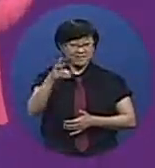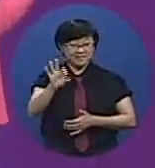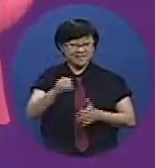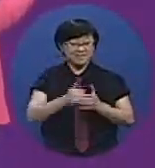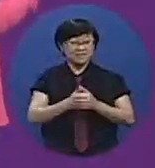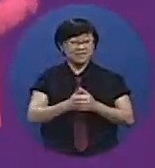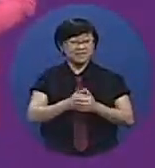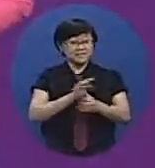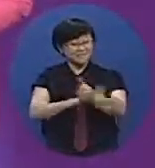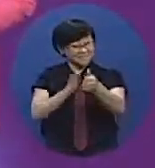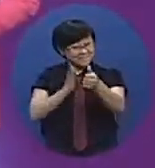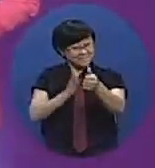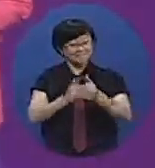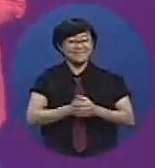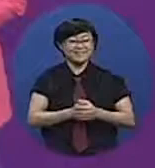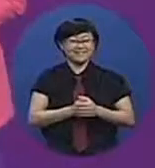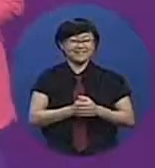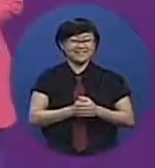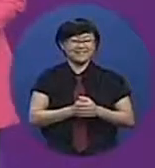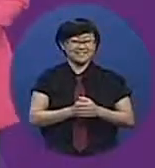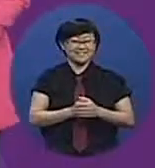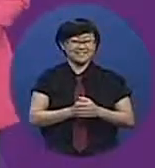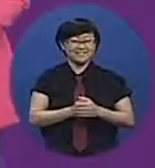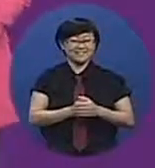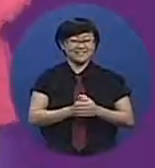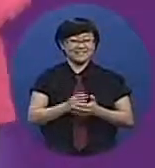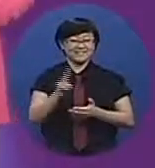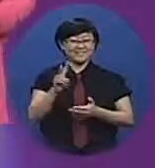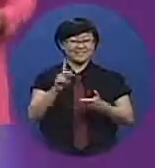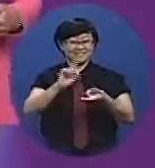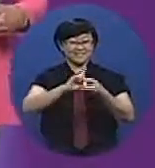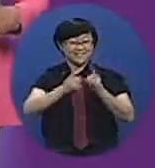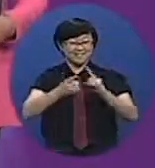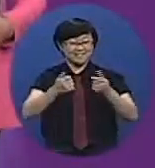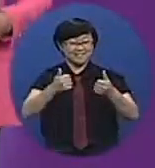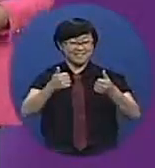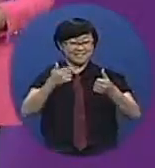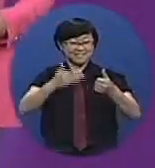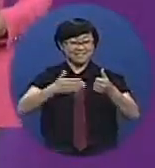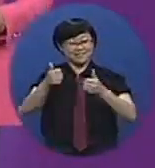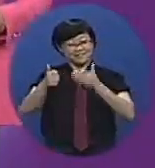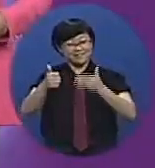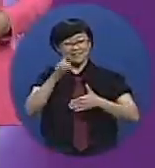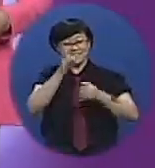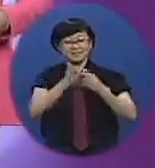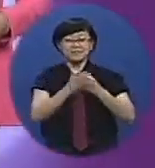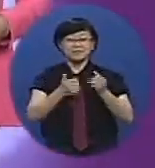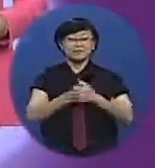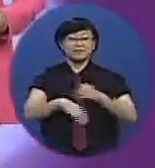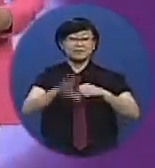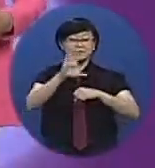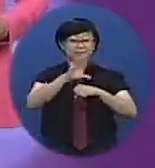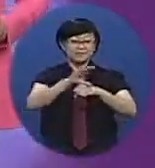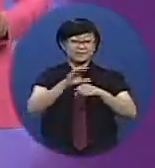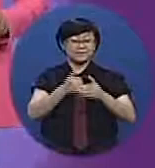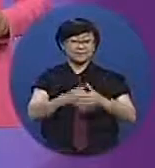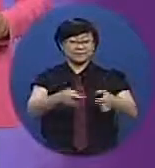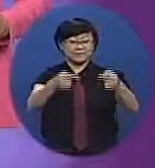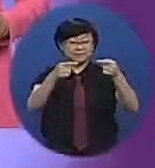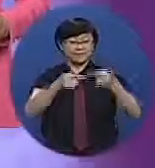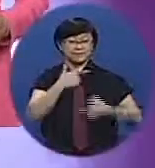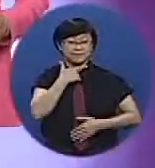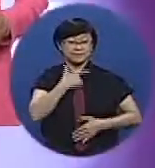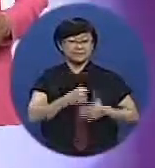앞으로 허미영 씨 잘 부탁드립니다. 아, 성범 씨 잘 네. 부탁드리겠습니다. 예. 자, 생방송에 네.